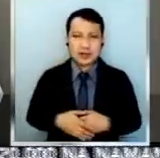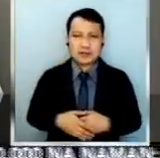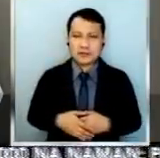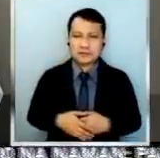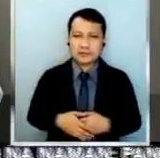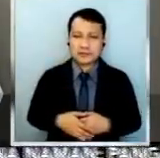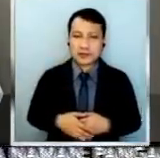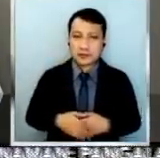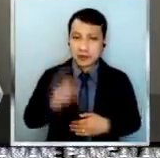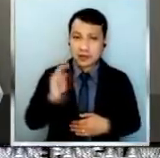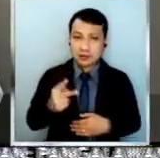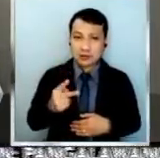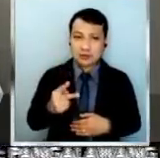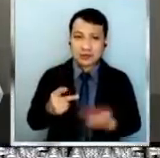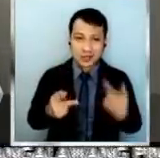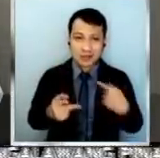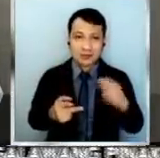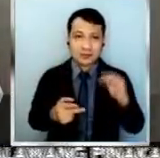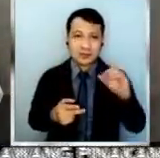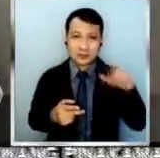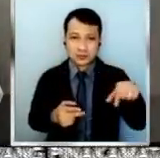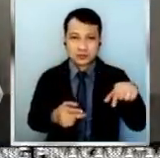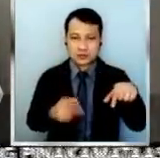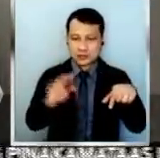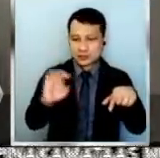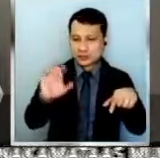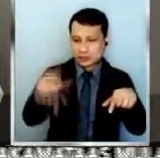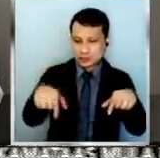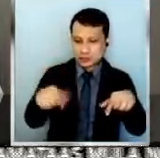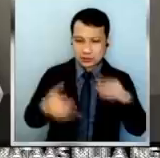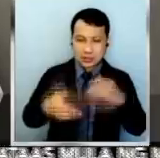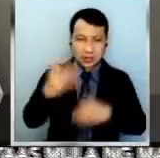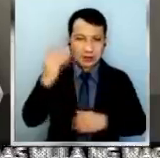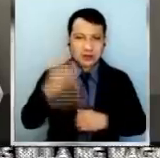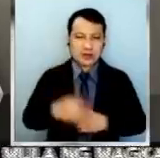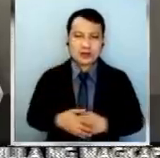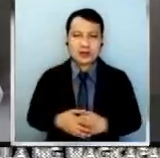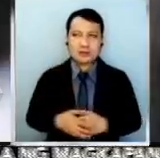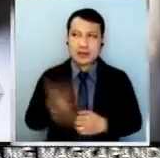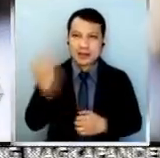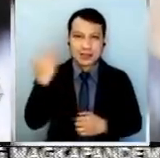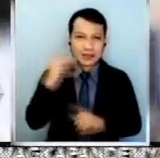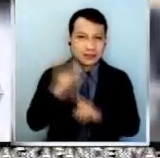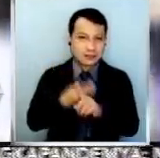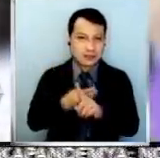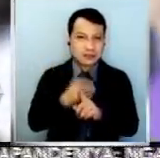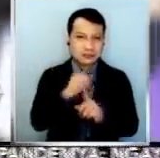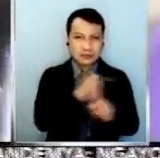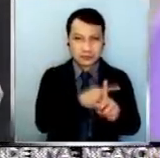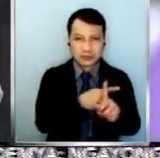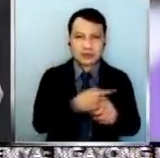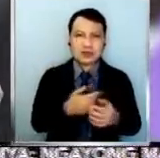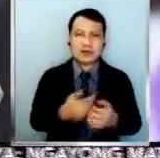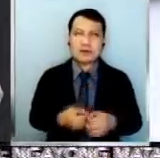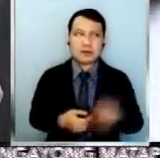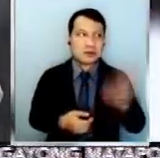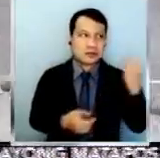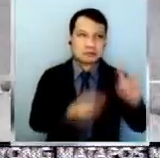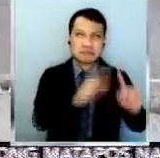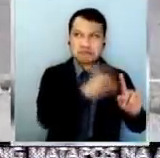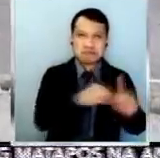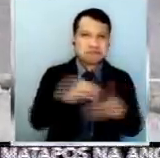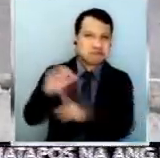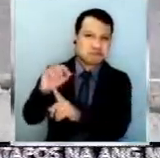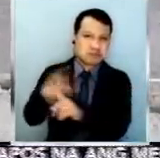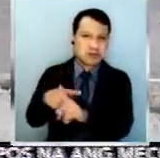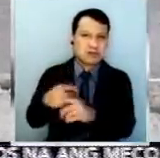had the ECQ and MECQ, mobility was higher compared to last March to April. So, why is mobility